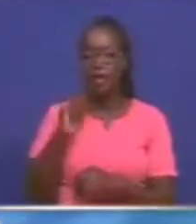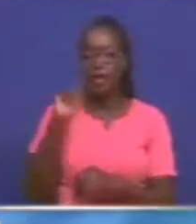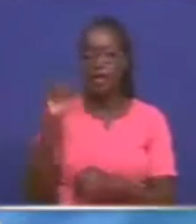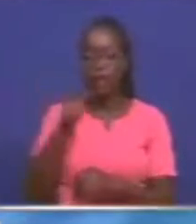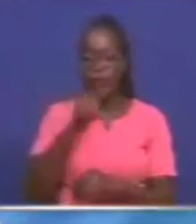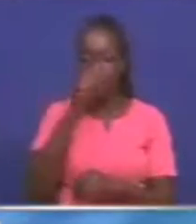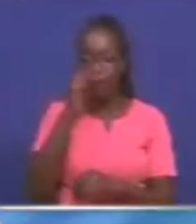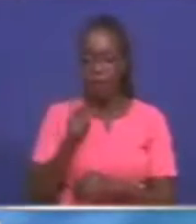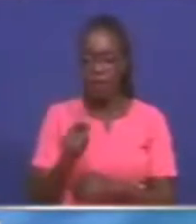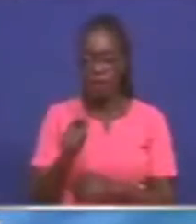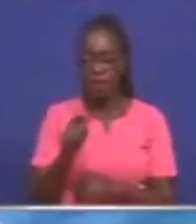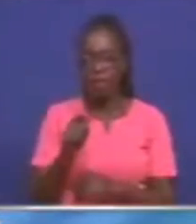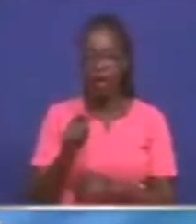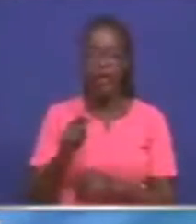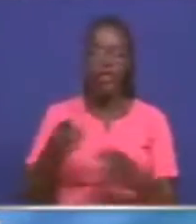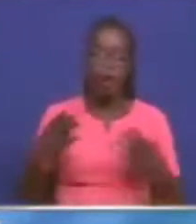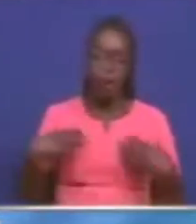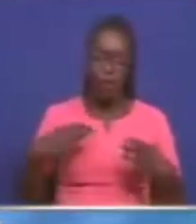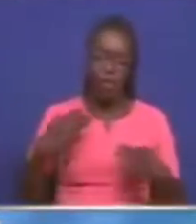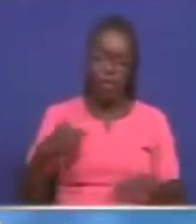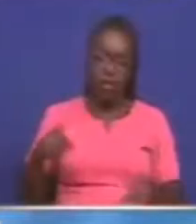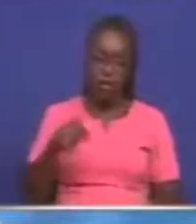na wananchi wetu